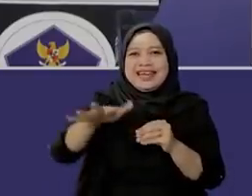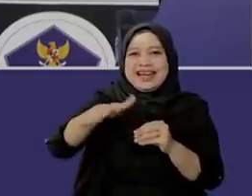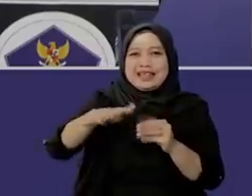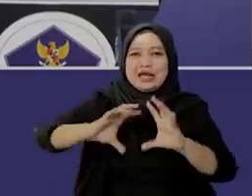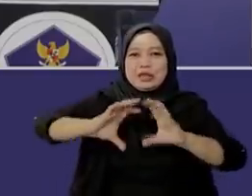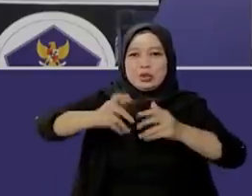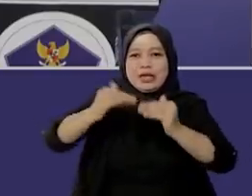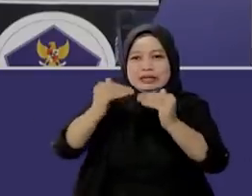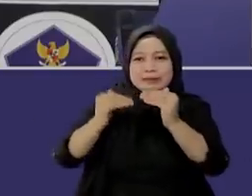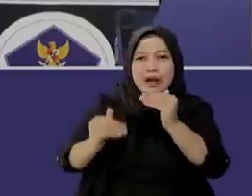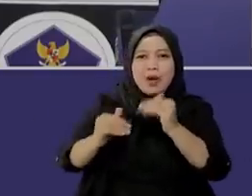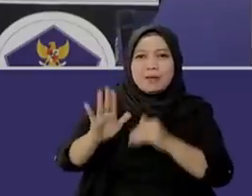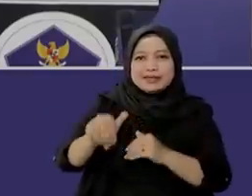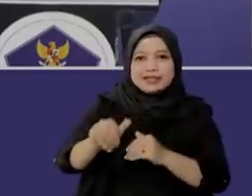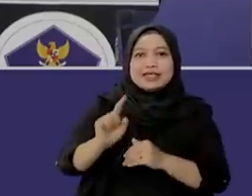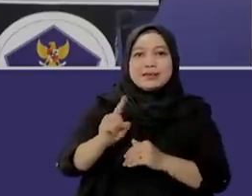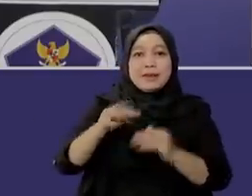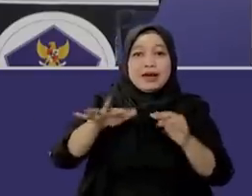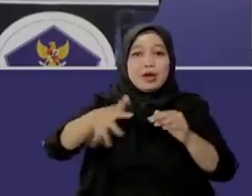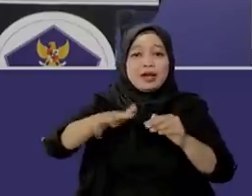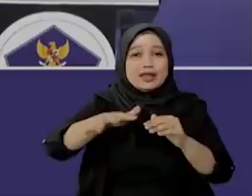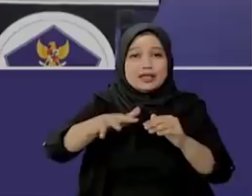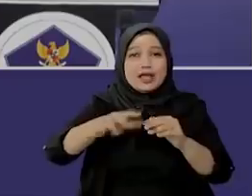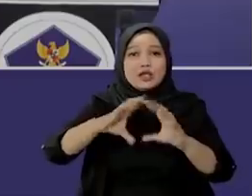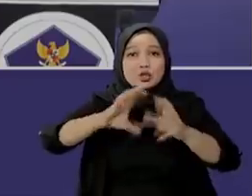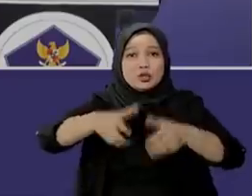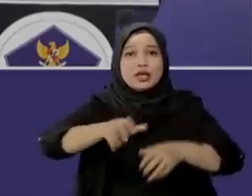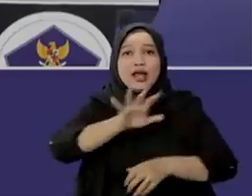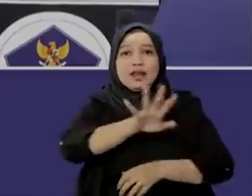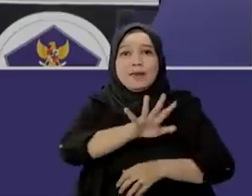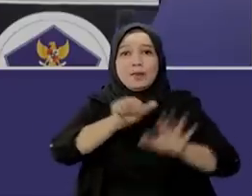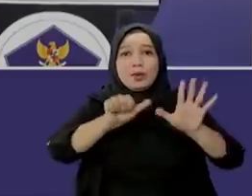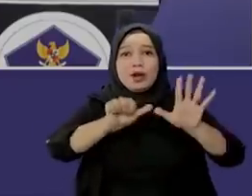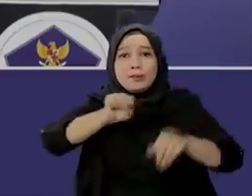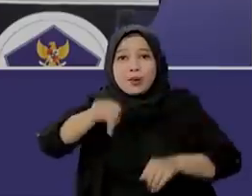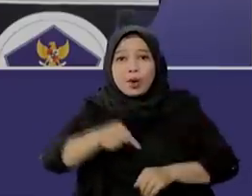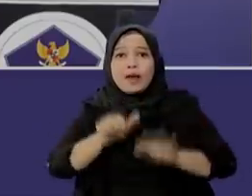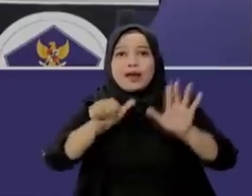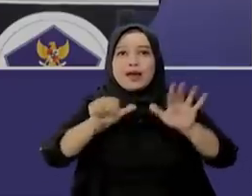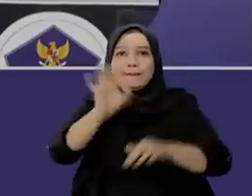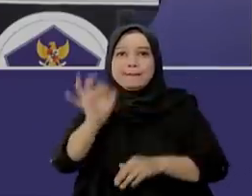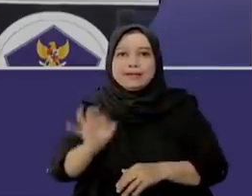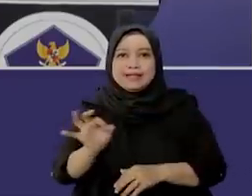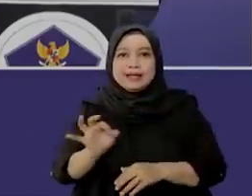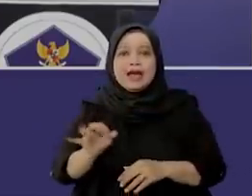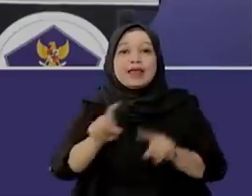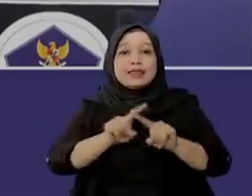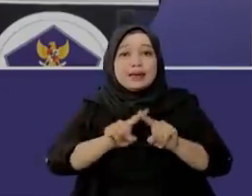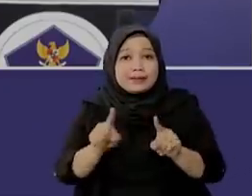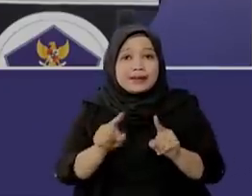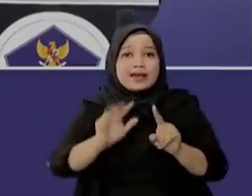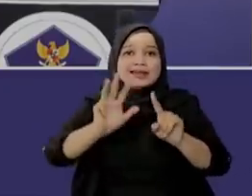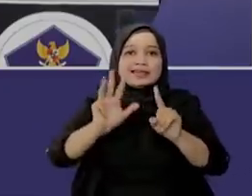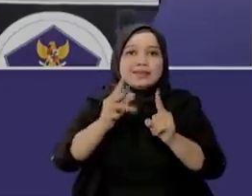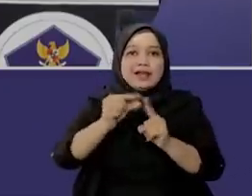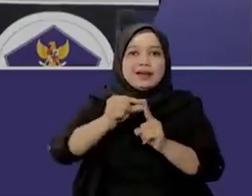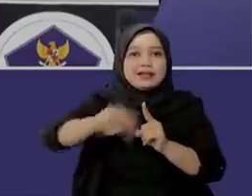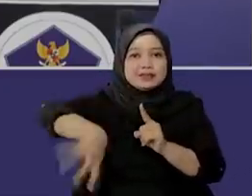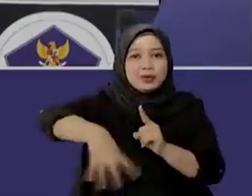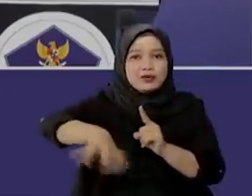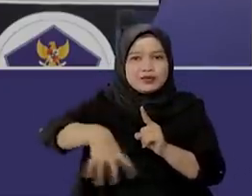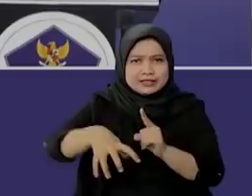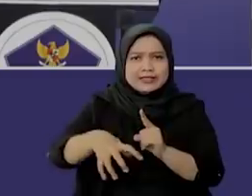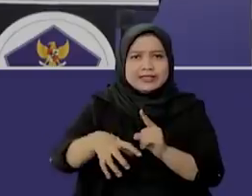sebanyak 56,5 puluh lima persen namun ada 19 Provinsi yang